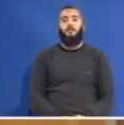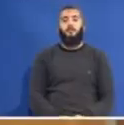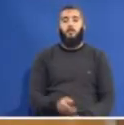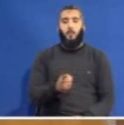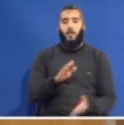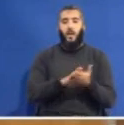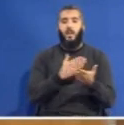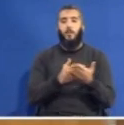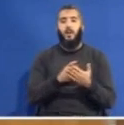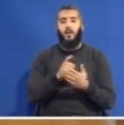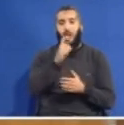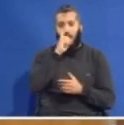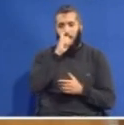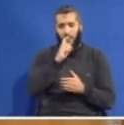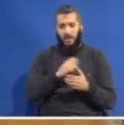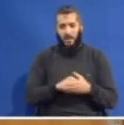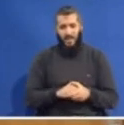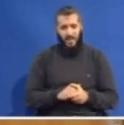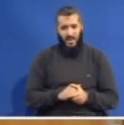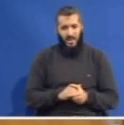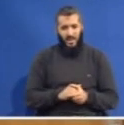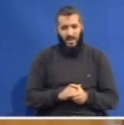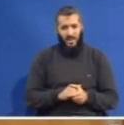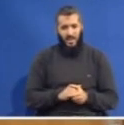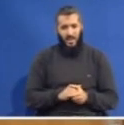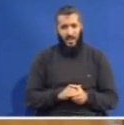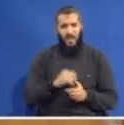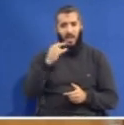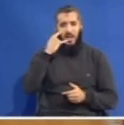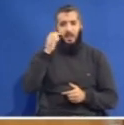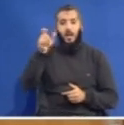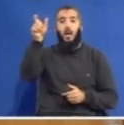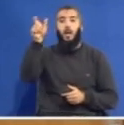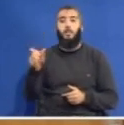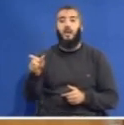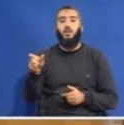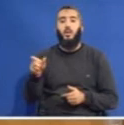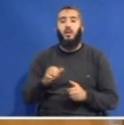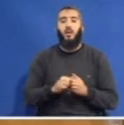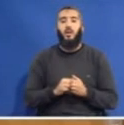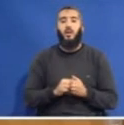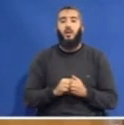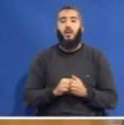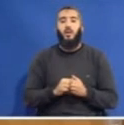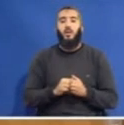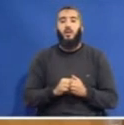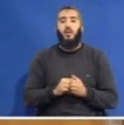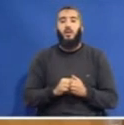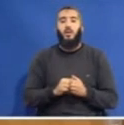شيخنا ابو حسن مباشرة، عندي خمس دقائق. الذي يغسل للكبير العاجز عن القيام على